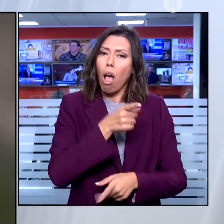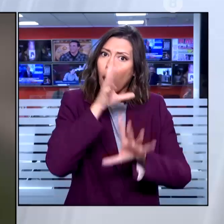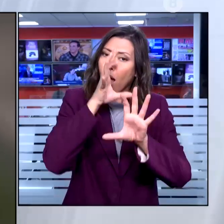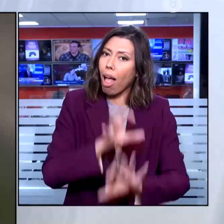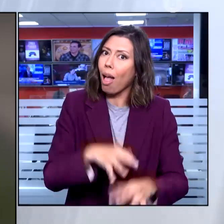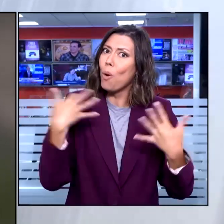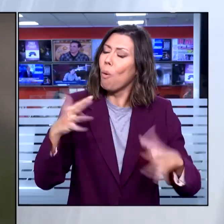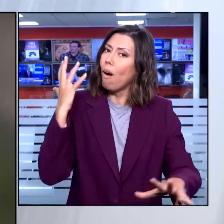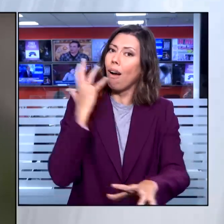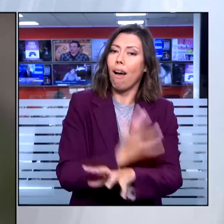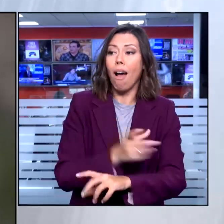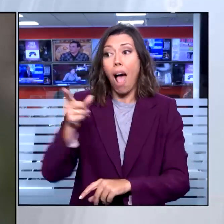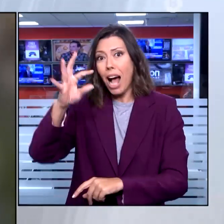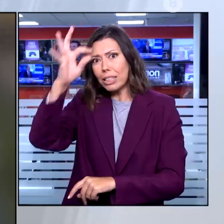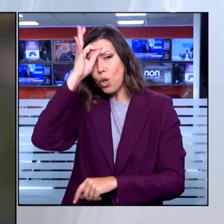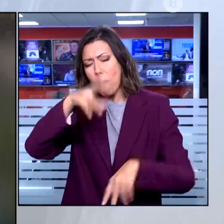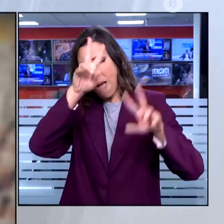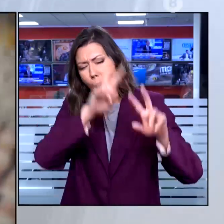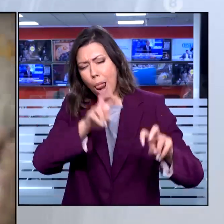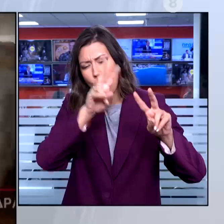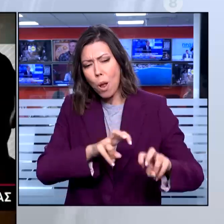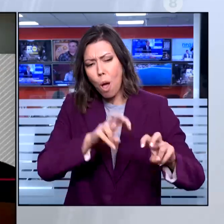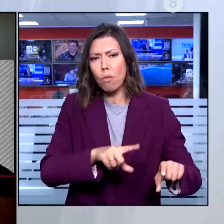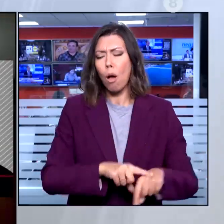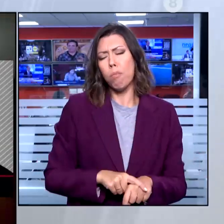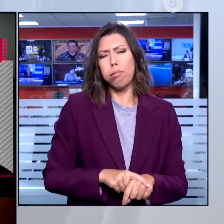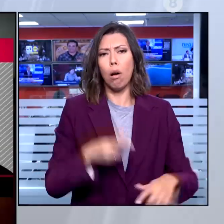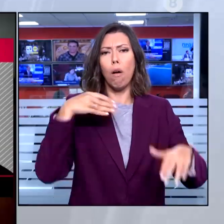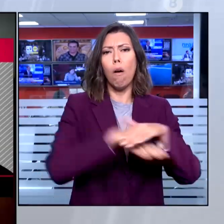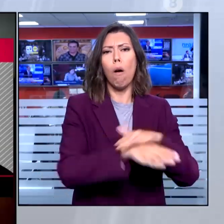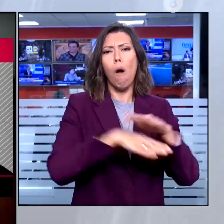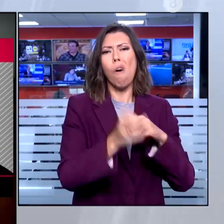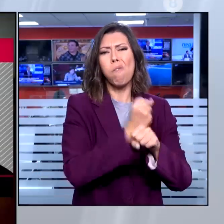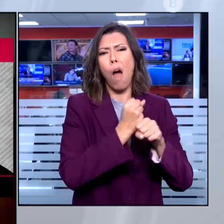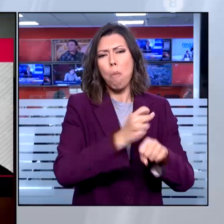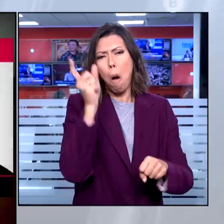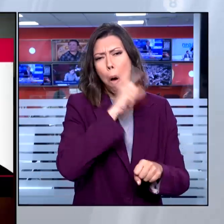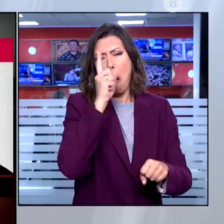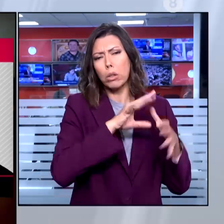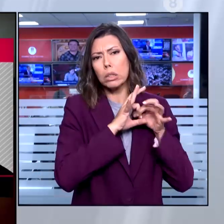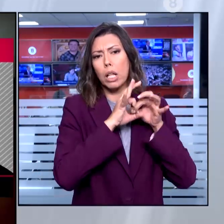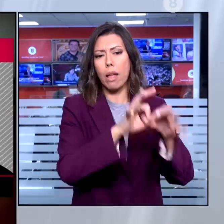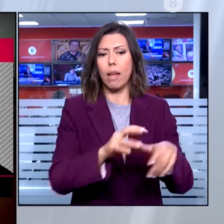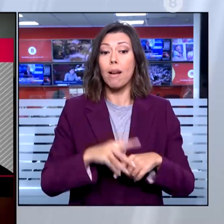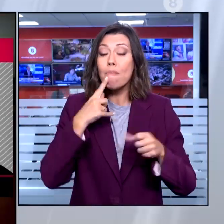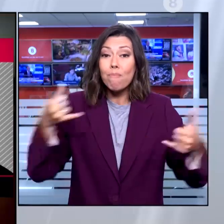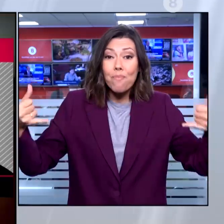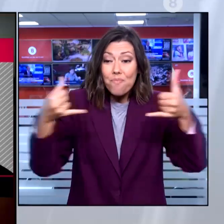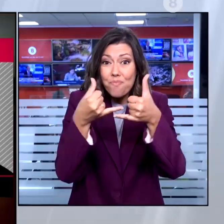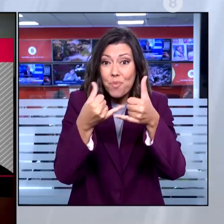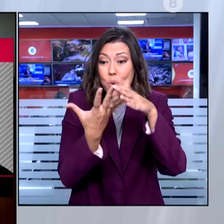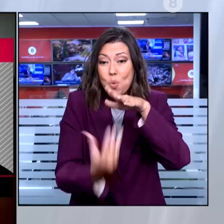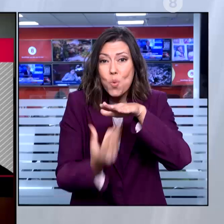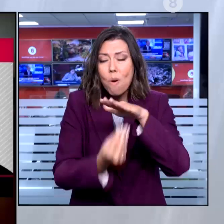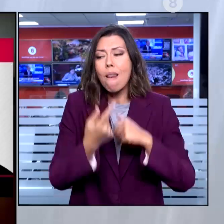και όταν γνώριζαν πως έχουν μπει στο στόχαστρο των αρχών. Καλά, έχω να σου κάνω και άλλη ενημέρωση. Τι? Έχουν αρχίσει να καλούνε κόσμο